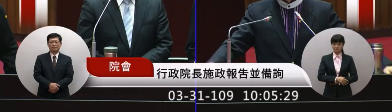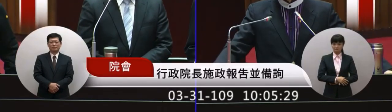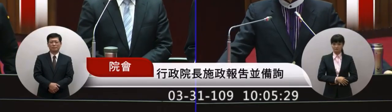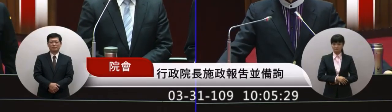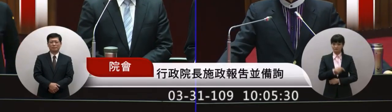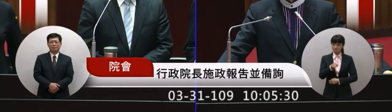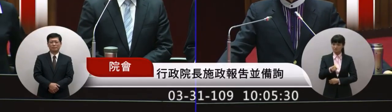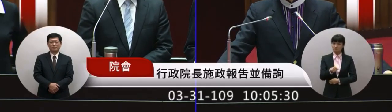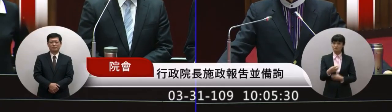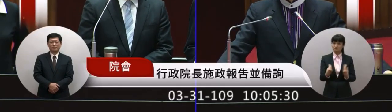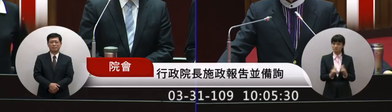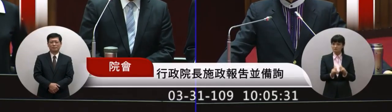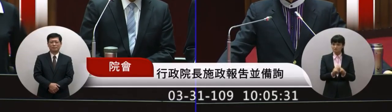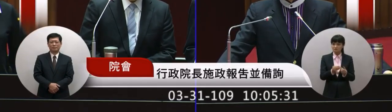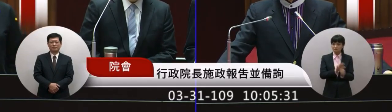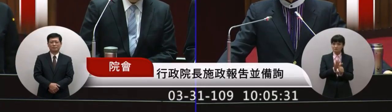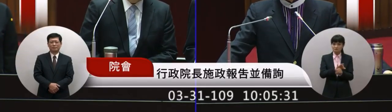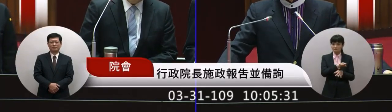救经济，